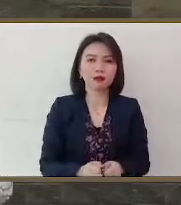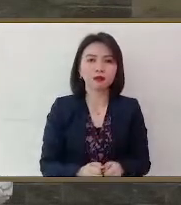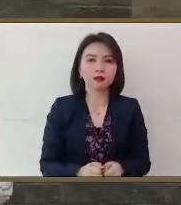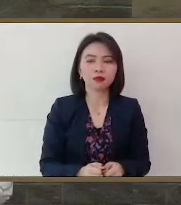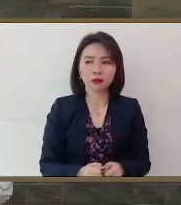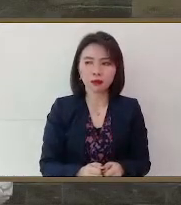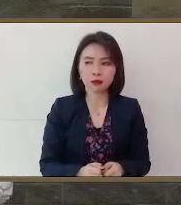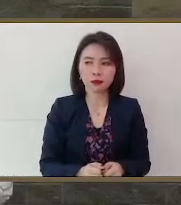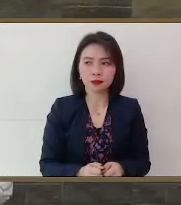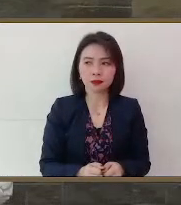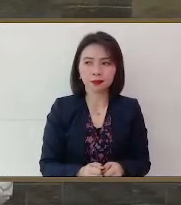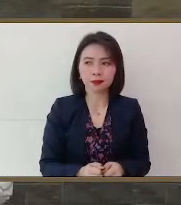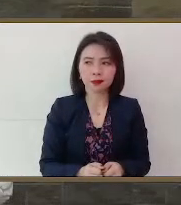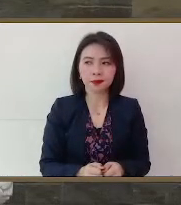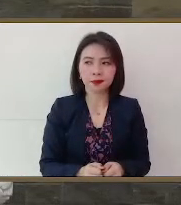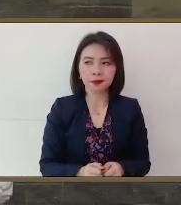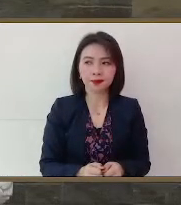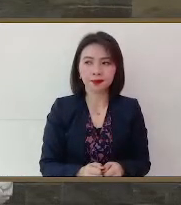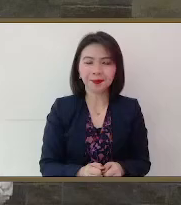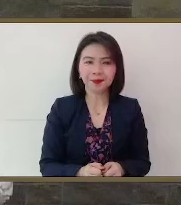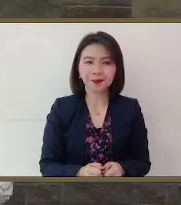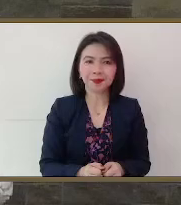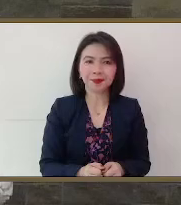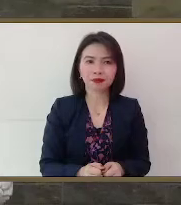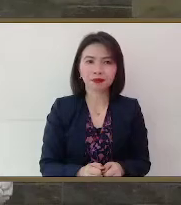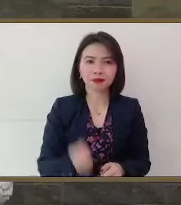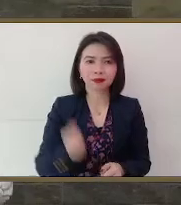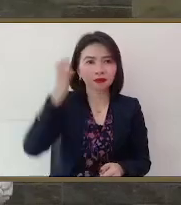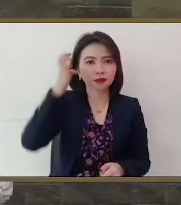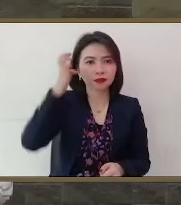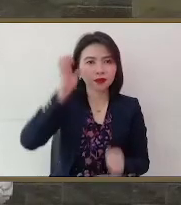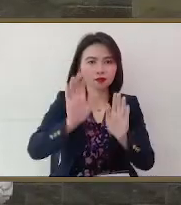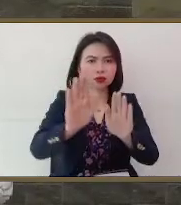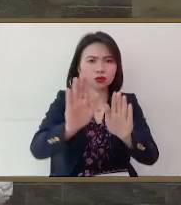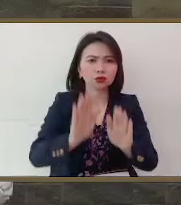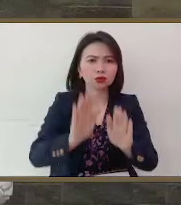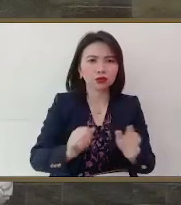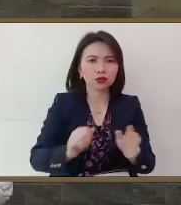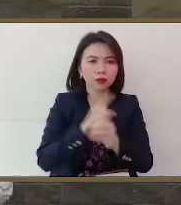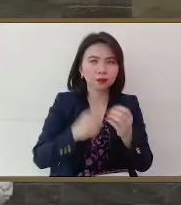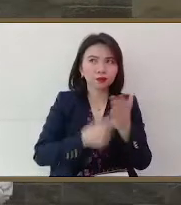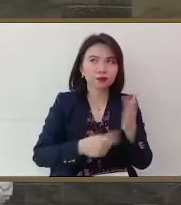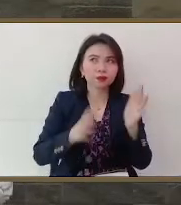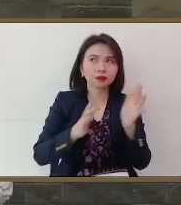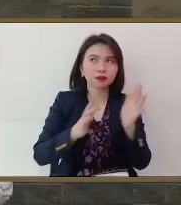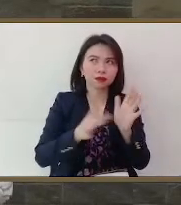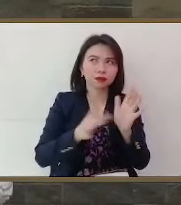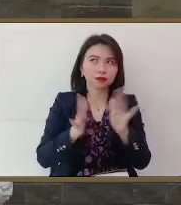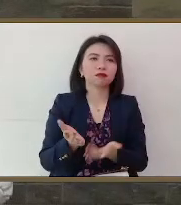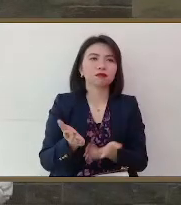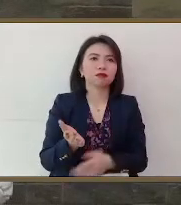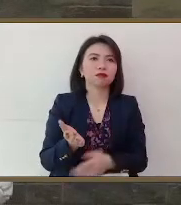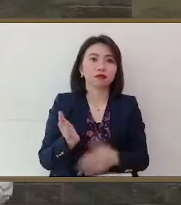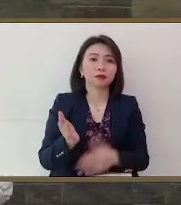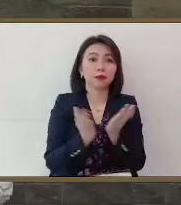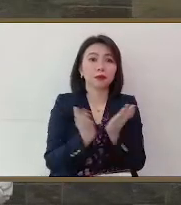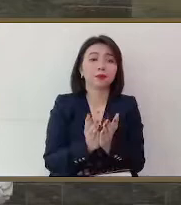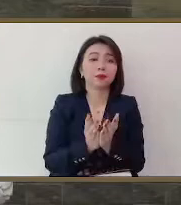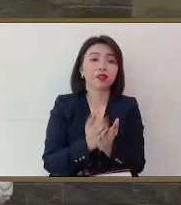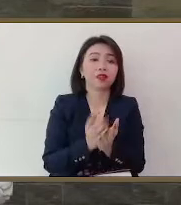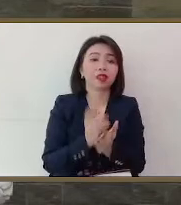At pinipilit niyang igiit yung ibig sabihin ng salita ng Diyos He's trying to justify a false